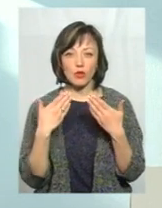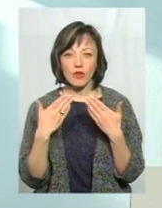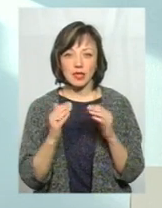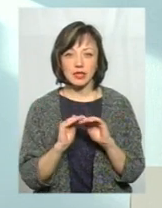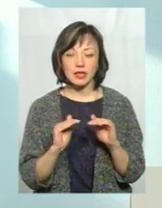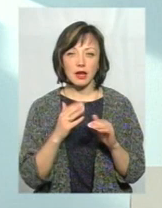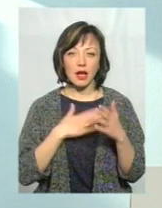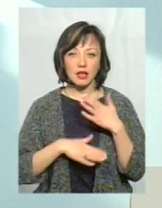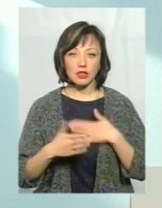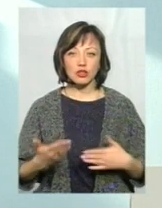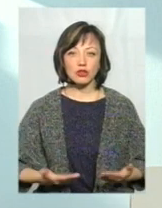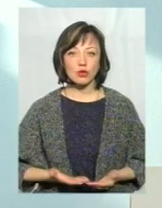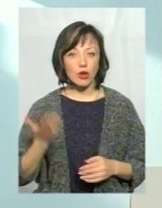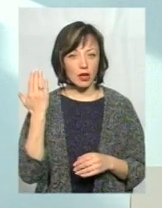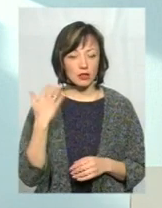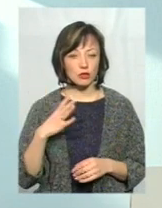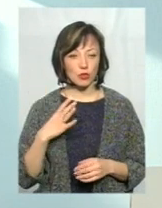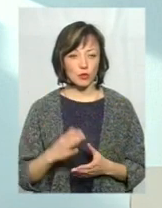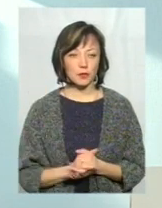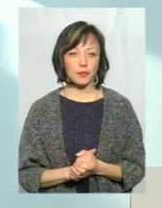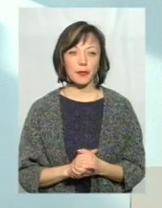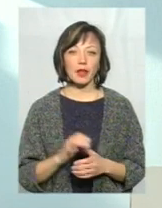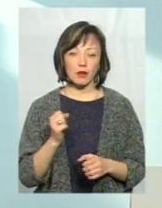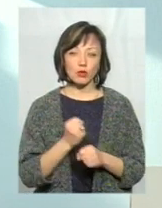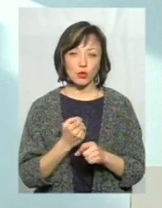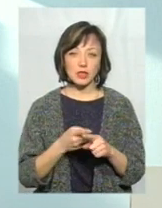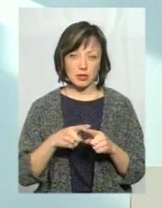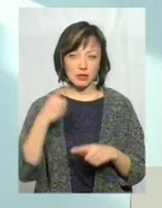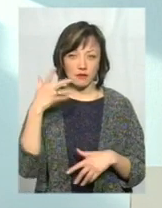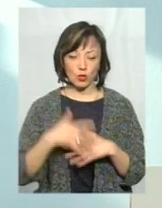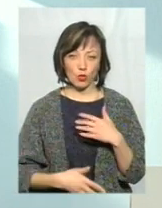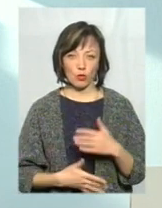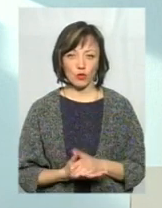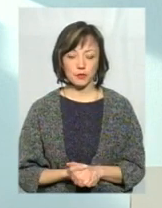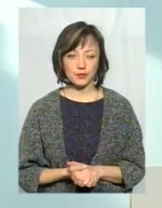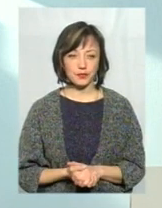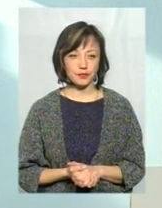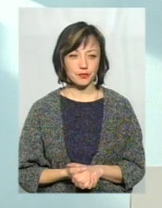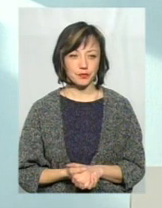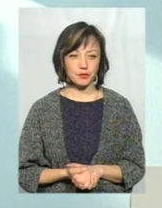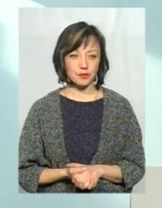радіти життю так, як було це раніше. І скоюють вже це свідомо, як правило.